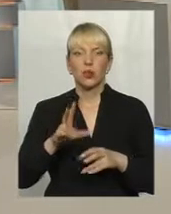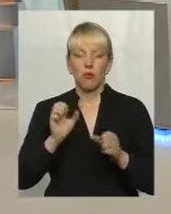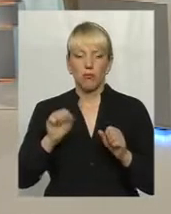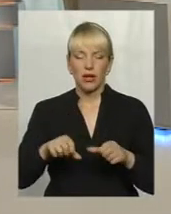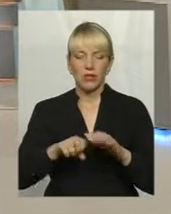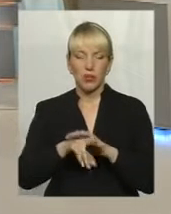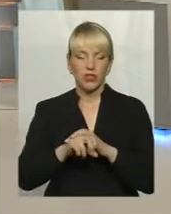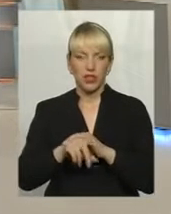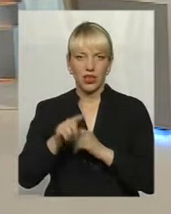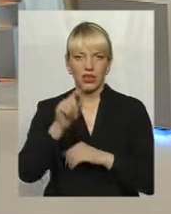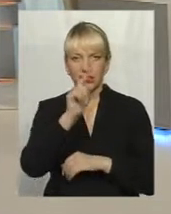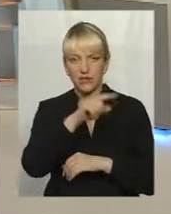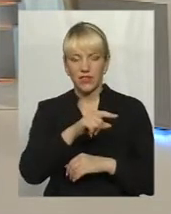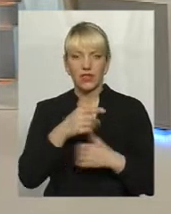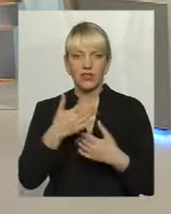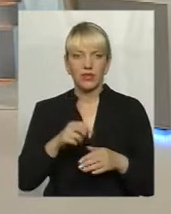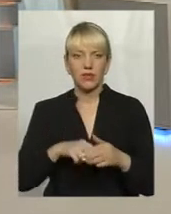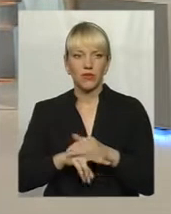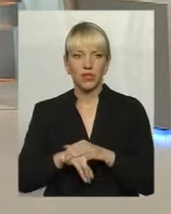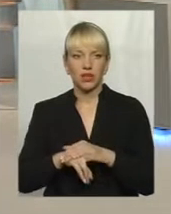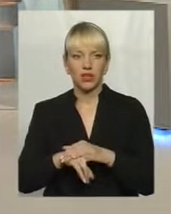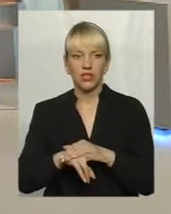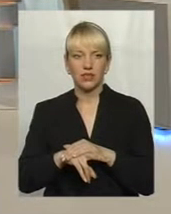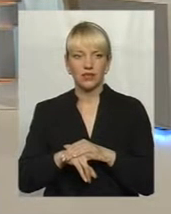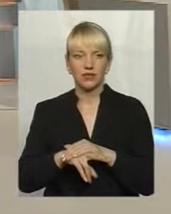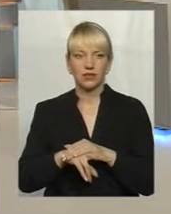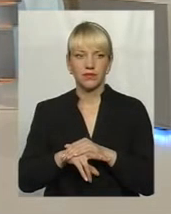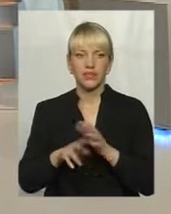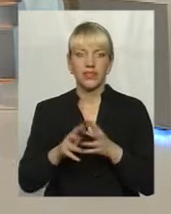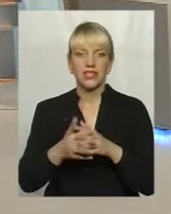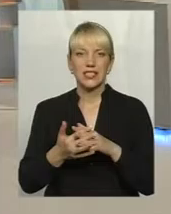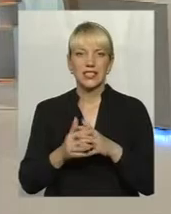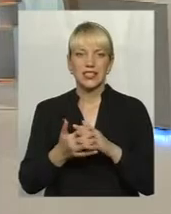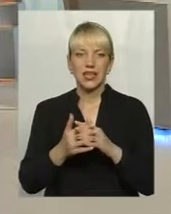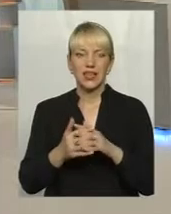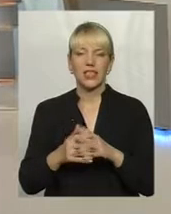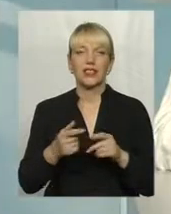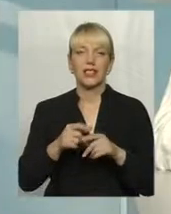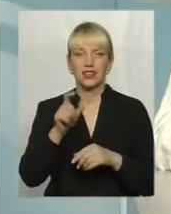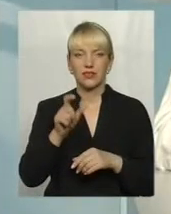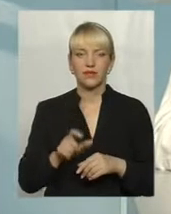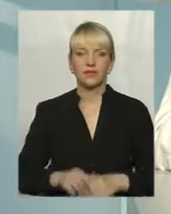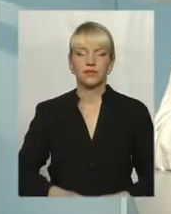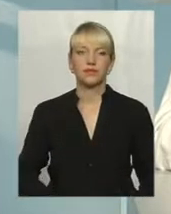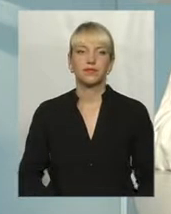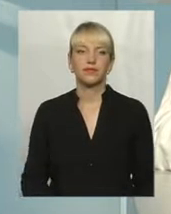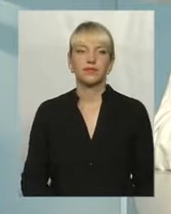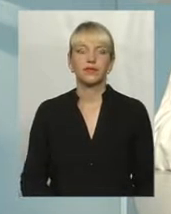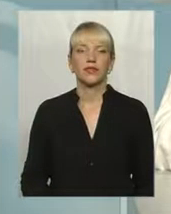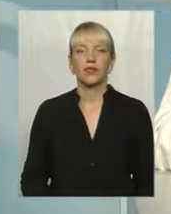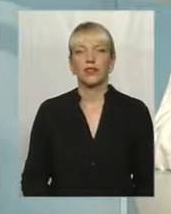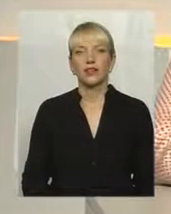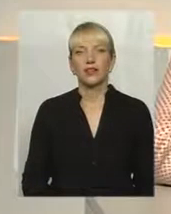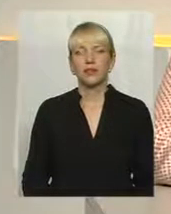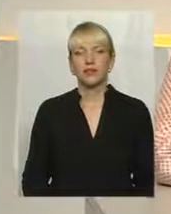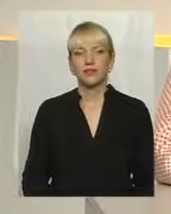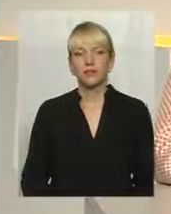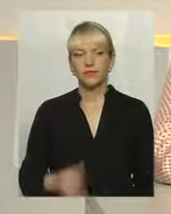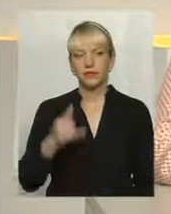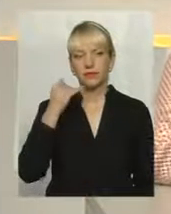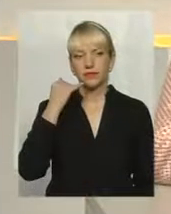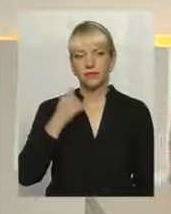звідти повтікав. Хто не втік? Вибачте, пане Віталію, селянин. Людина, яка працює на землі. Так, перериваємося і продовжуємо цю тему. Маємо